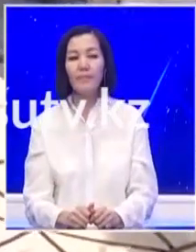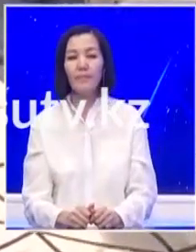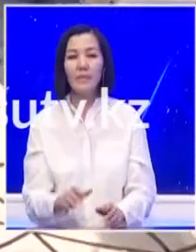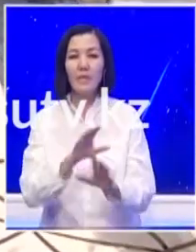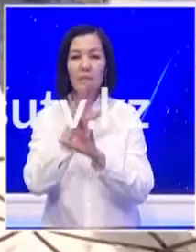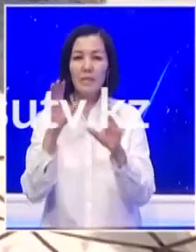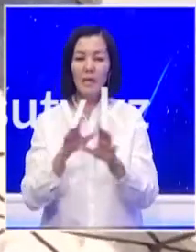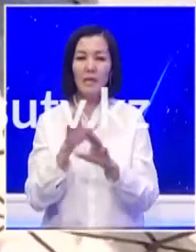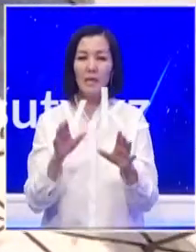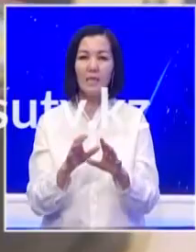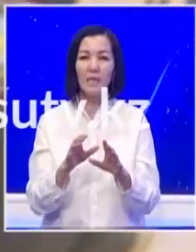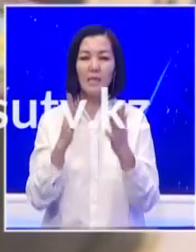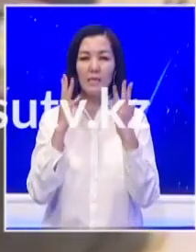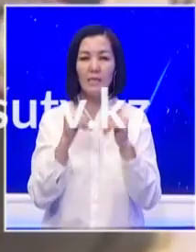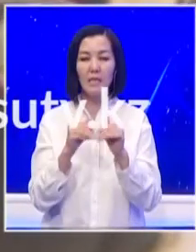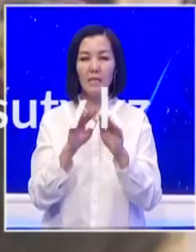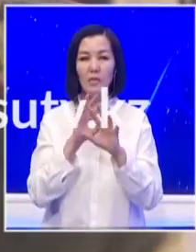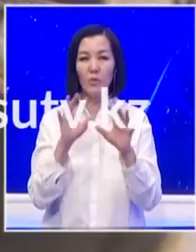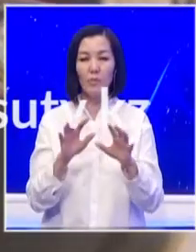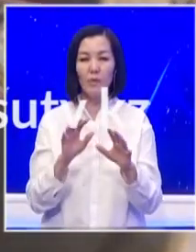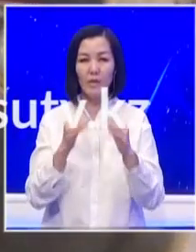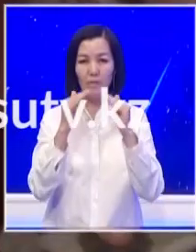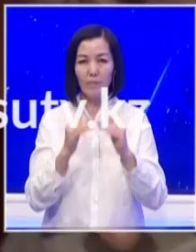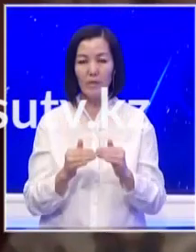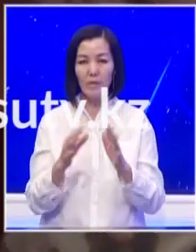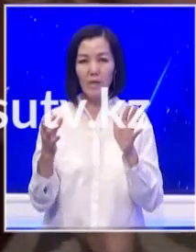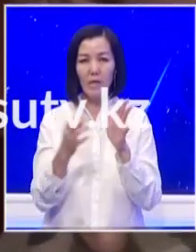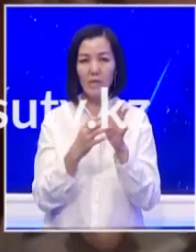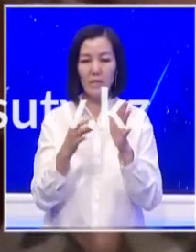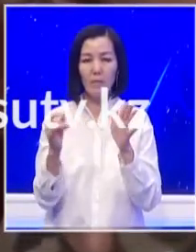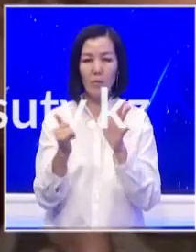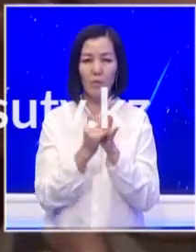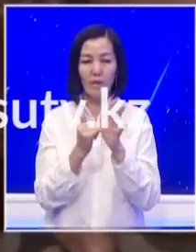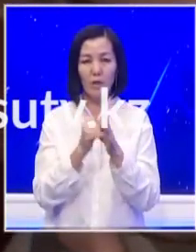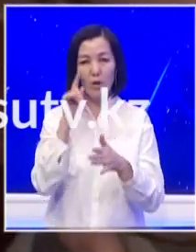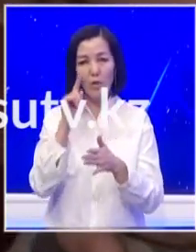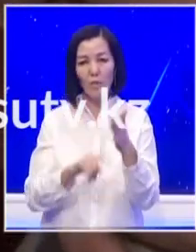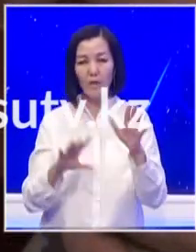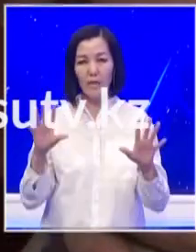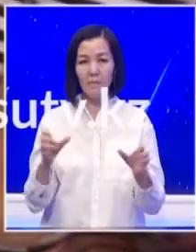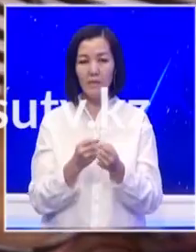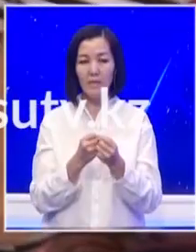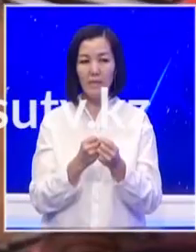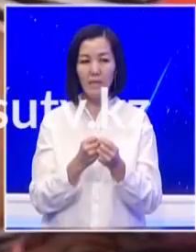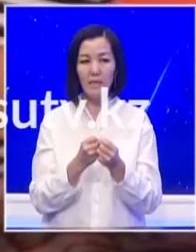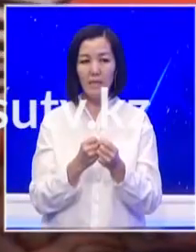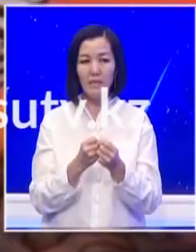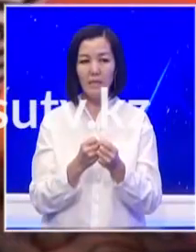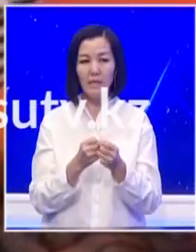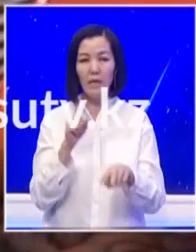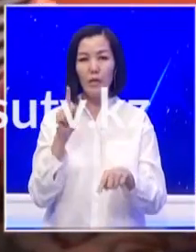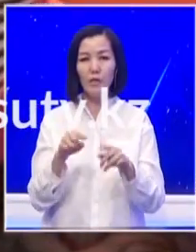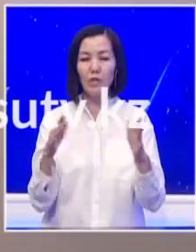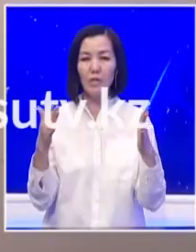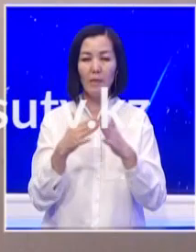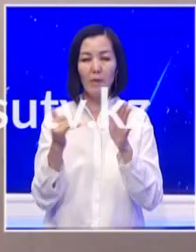Сохранить благоприятную статистику отчасти удалось благодаря датчикам угарного газа, уверены спасатели. И число жителей, в чьи дома был установлен